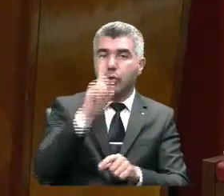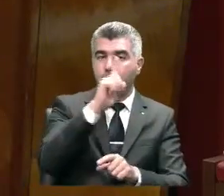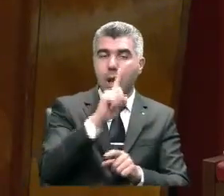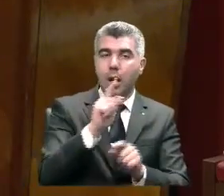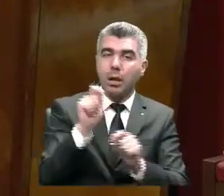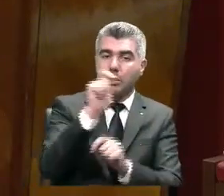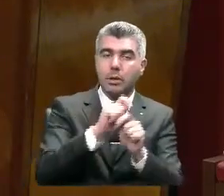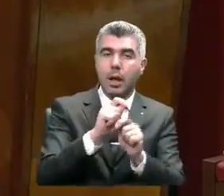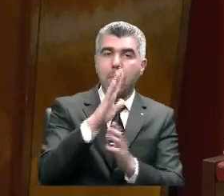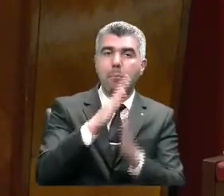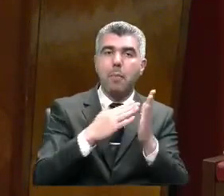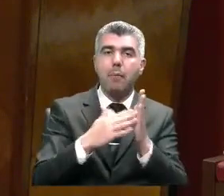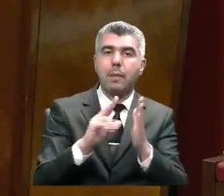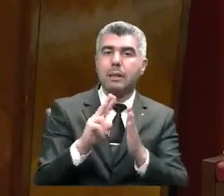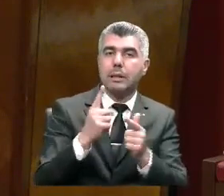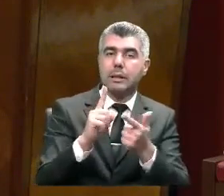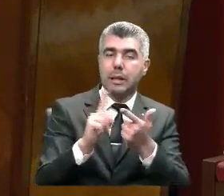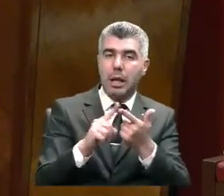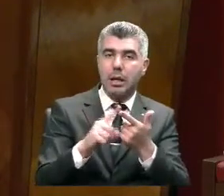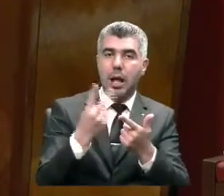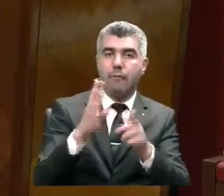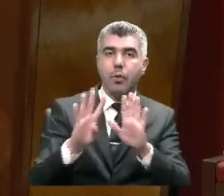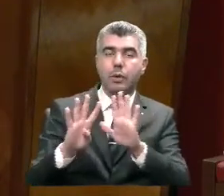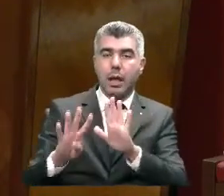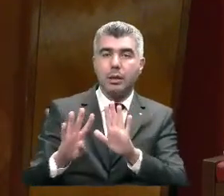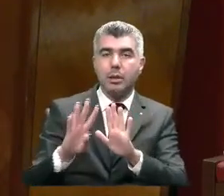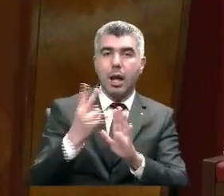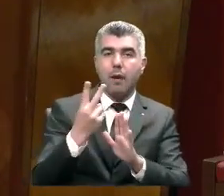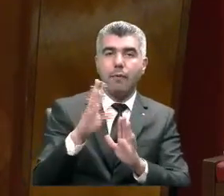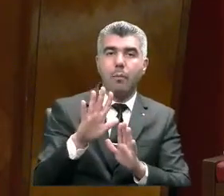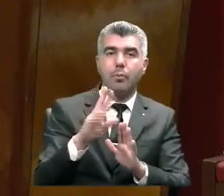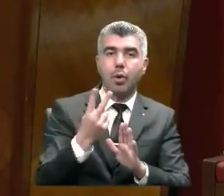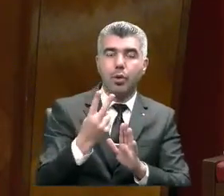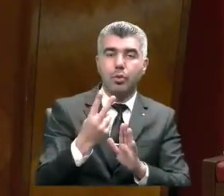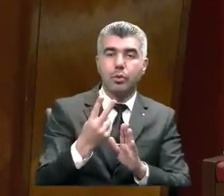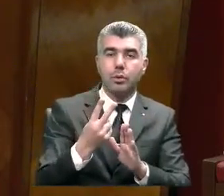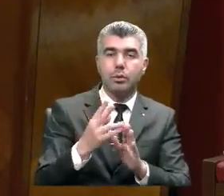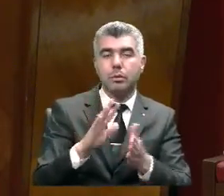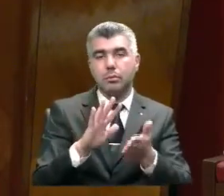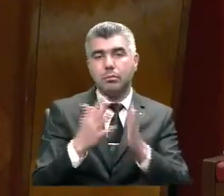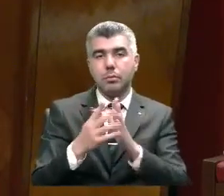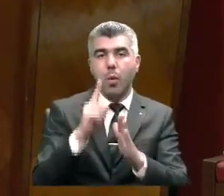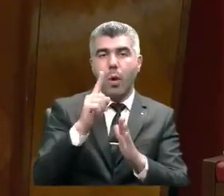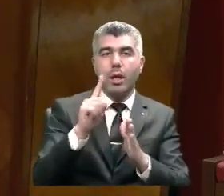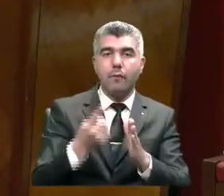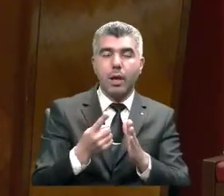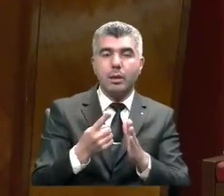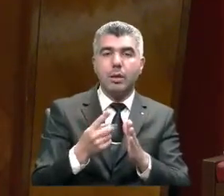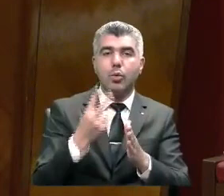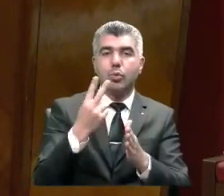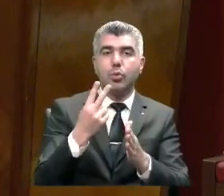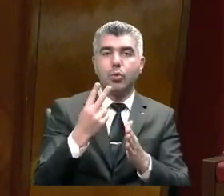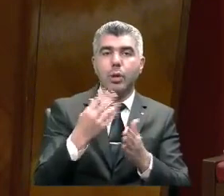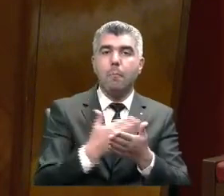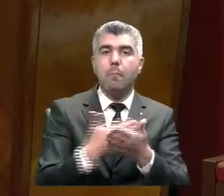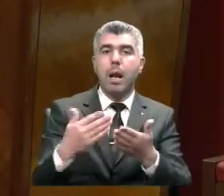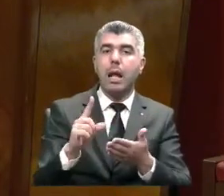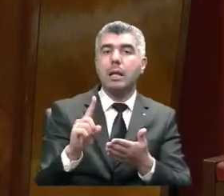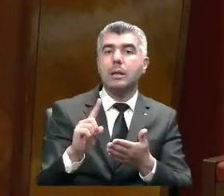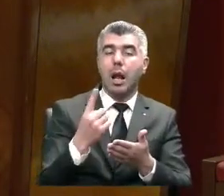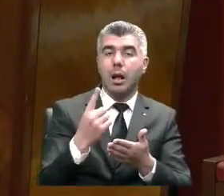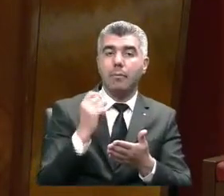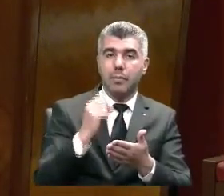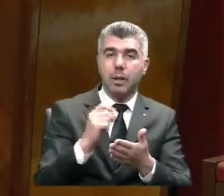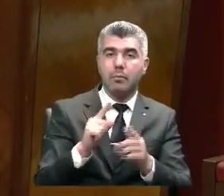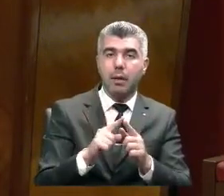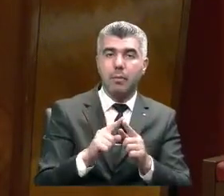برنامج ثاني ما بين 2019 و 2025 بمبلغ اجمالي يوصل الى 1. مليار في نفس الباب ديال